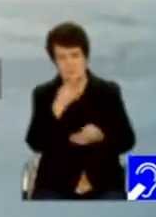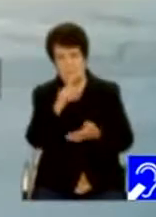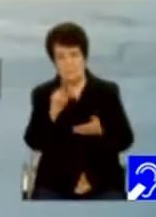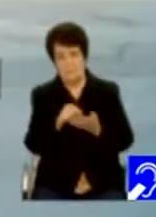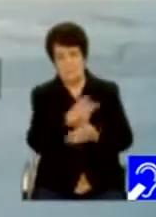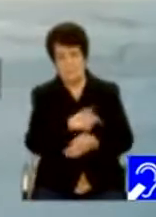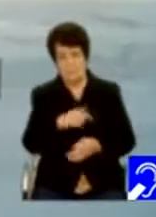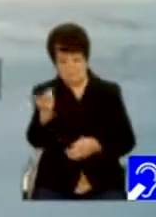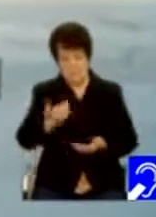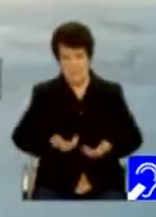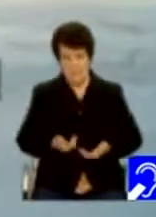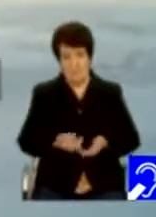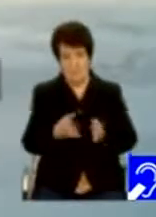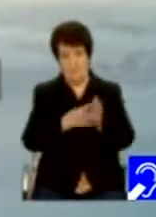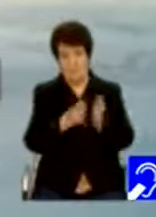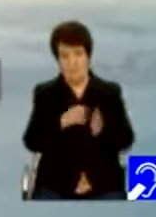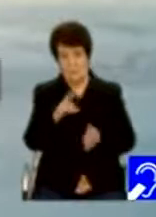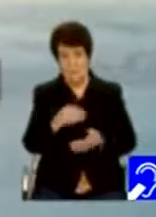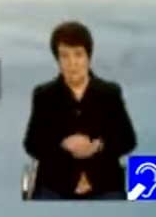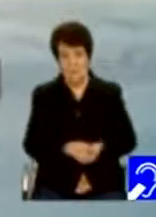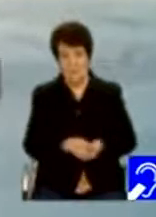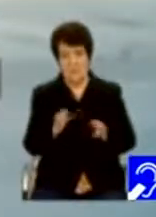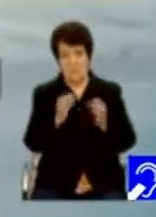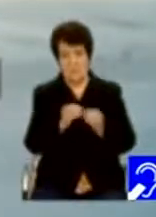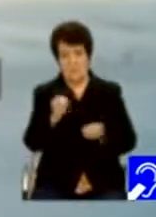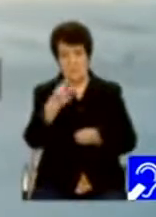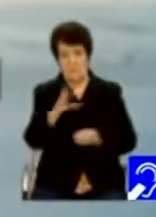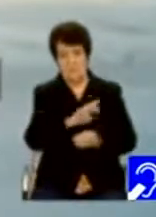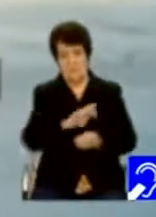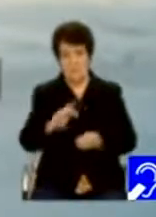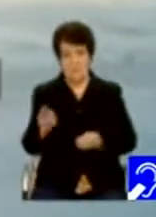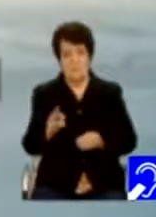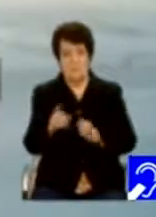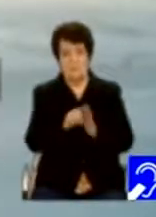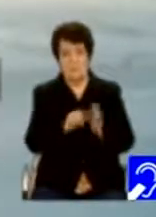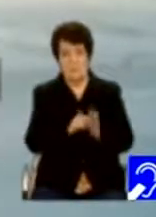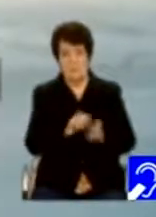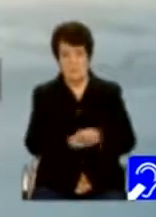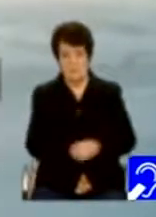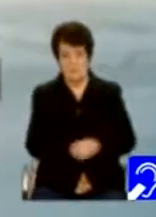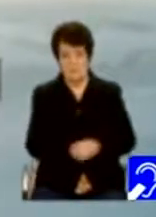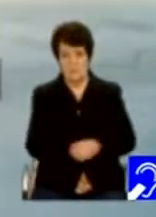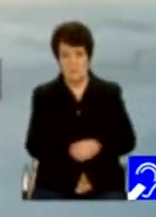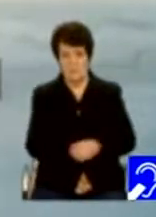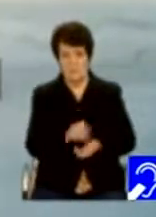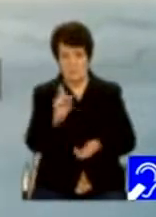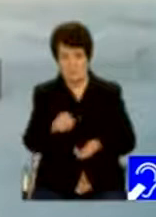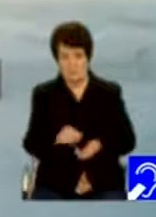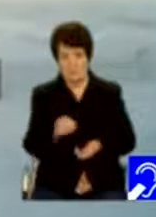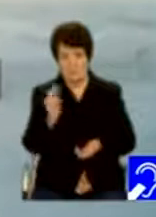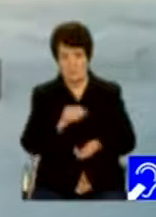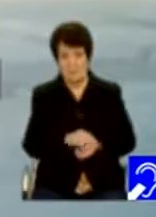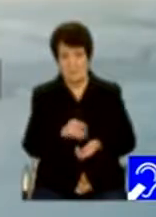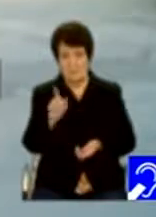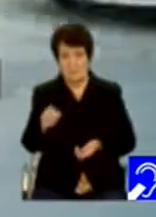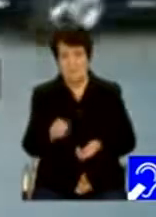Și ei să trăiască. Nu cum ei să iau câte 10-15 mii pensii și nu să dau de pe scaune. Las de ei la tineretul care au învățat.